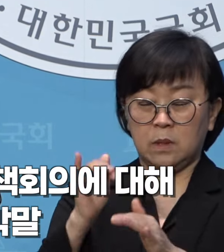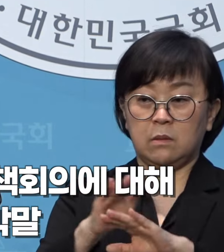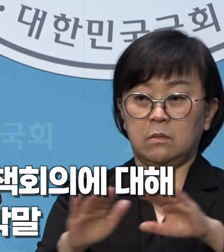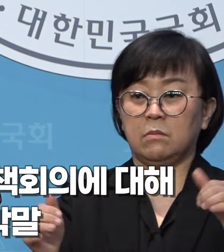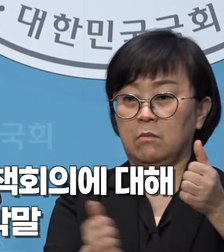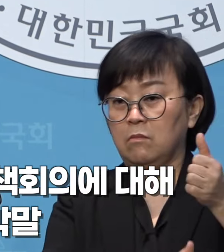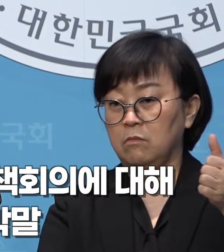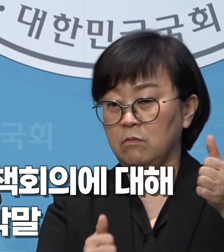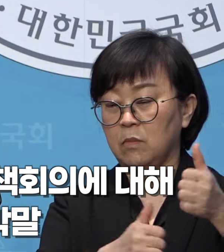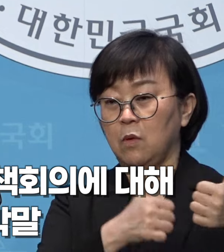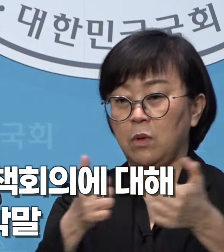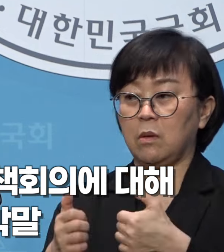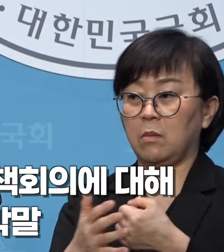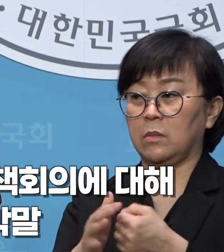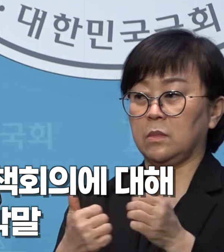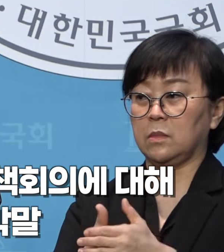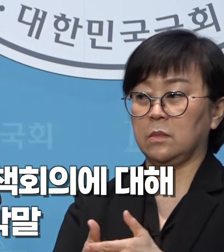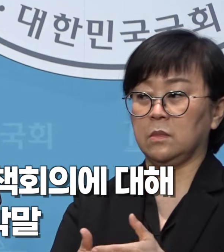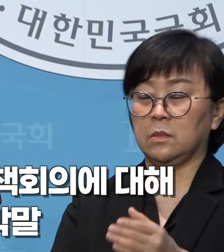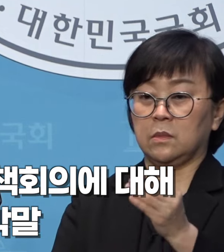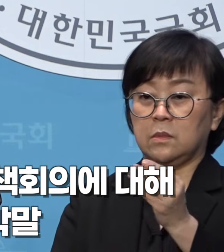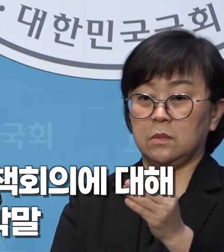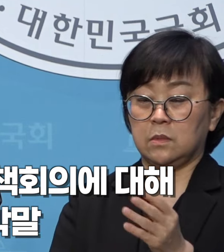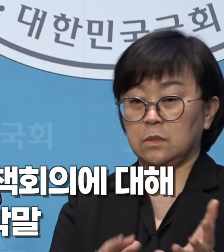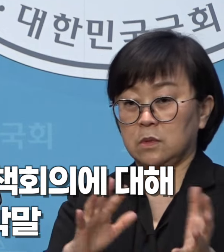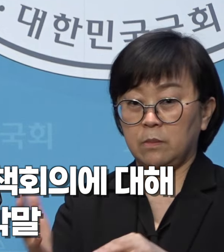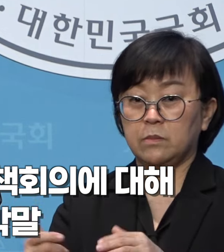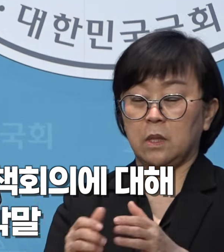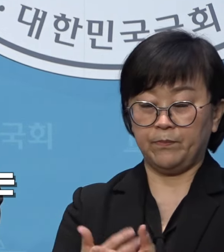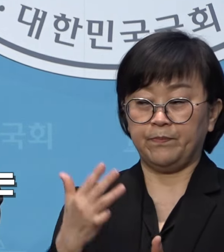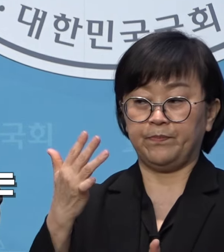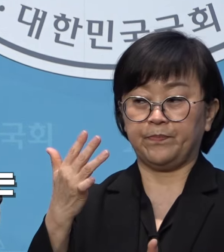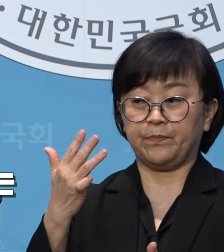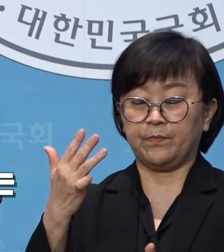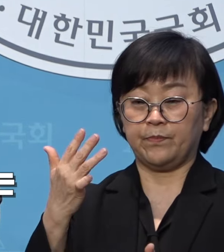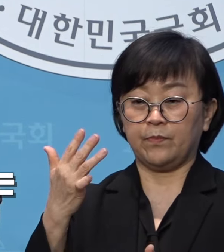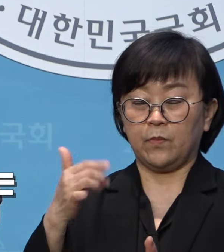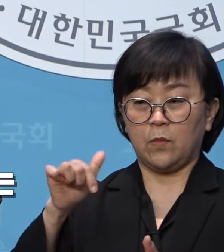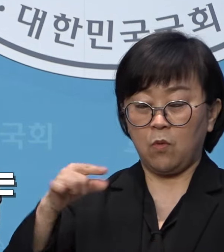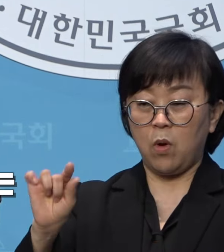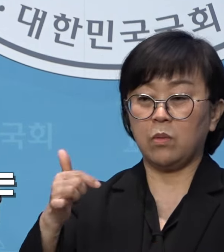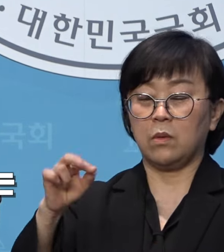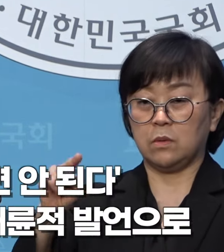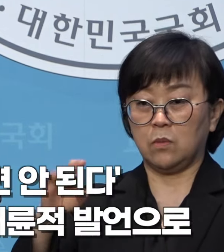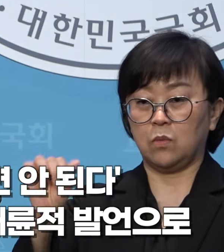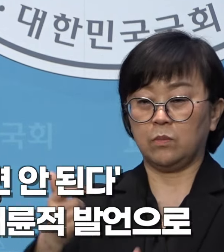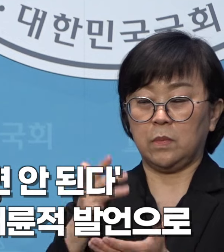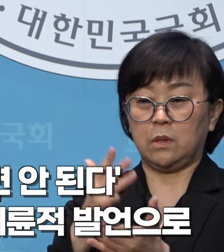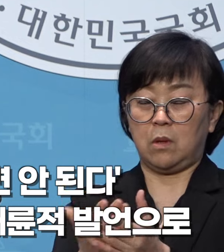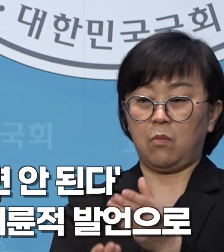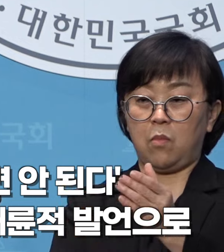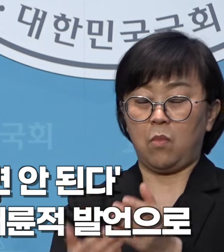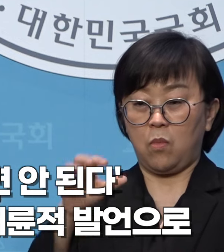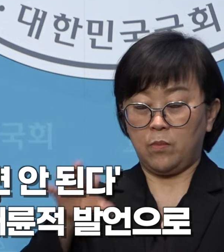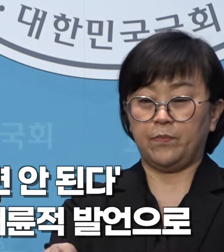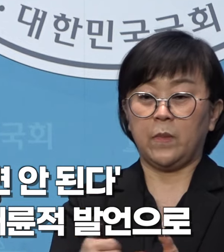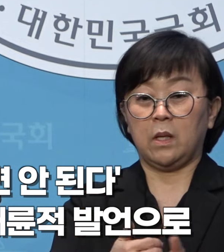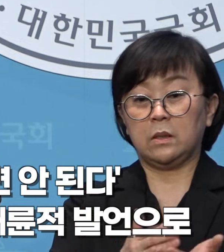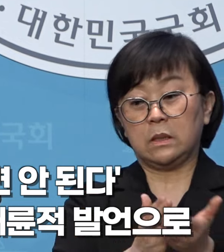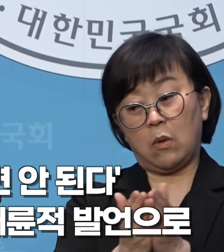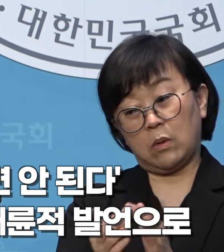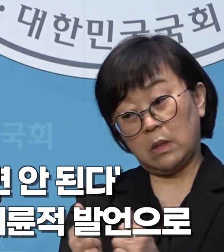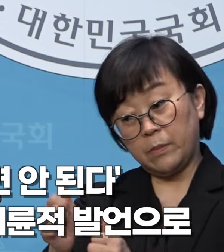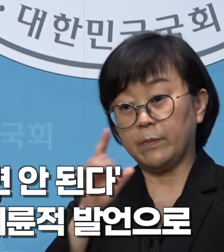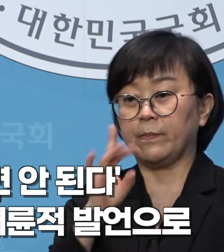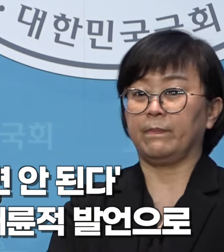시민대책회의에 대해 참사 영업을 한다는 막말을 했습니다. 강릉시 권성동 후보는 이태원이 세월호의 길을 가면 안